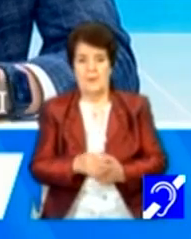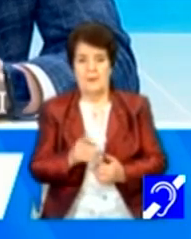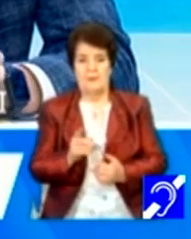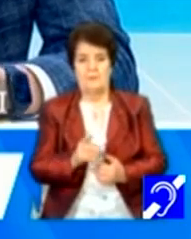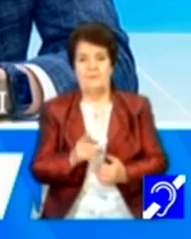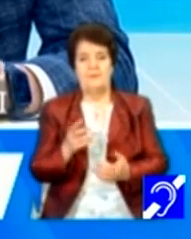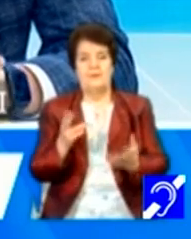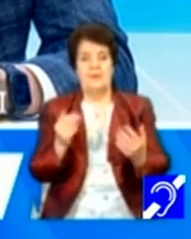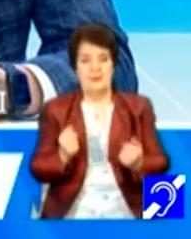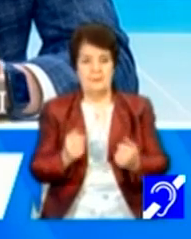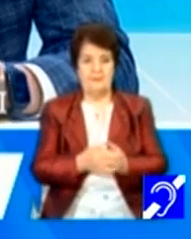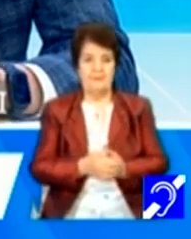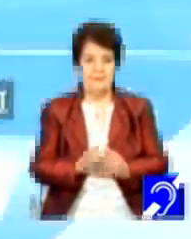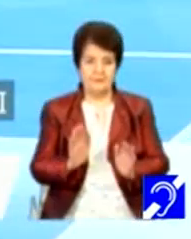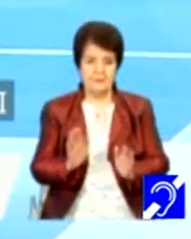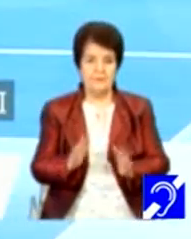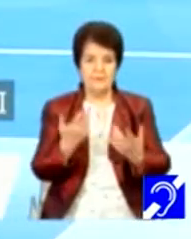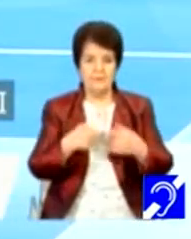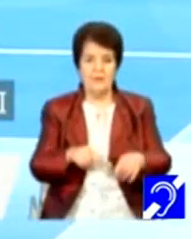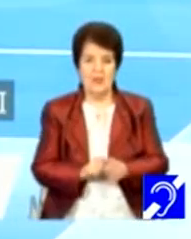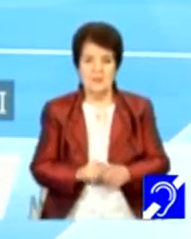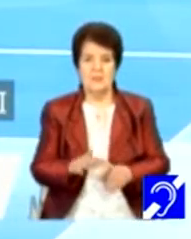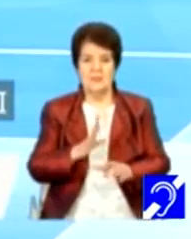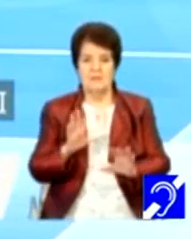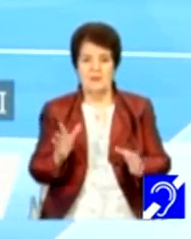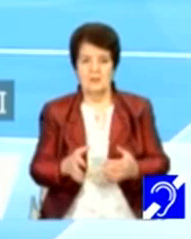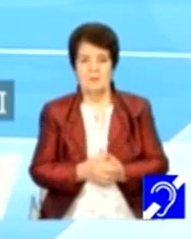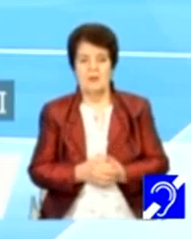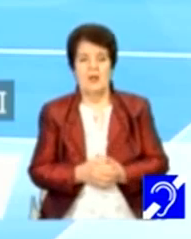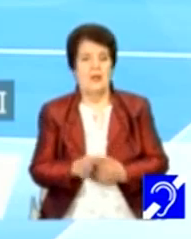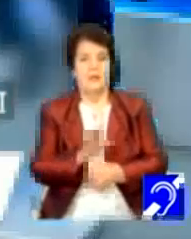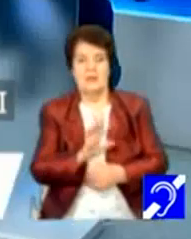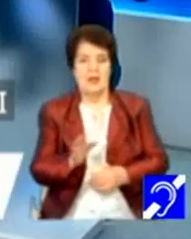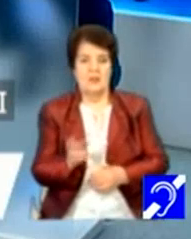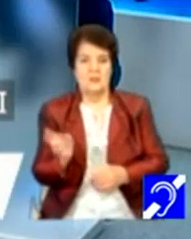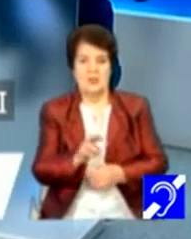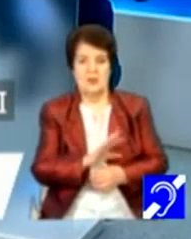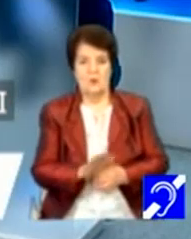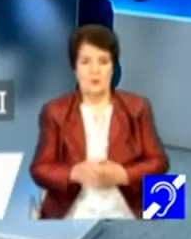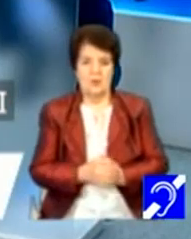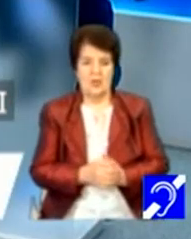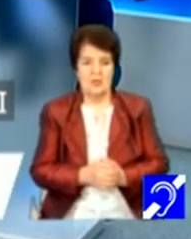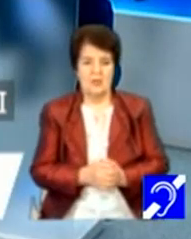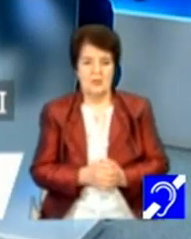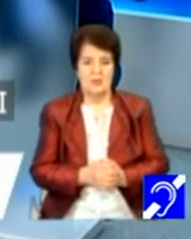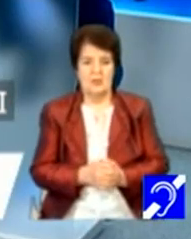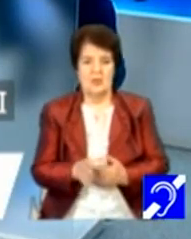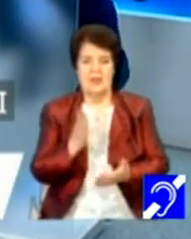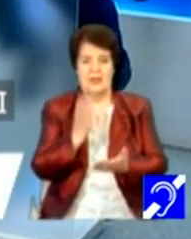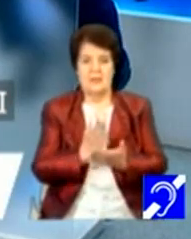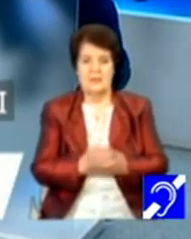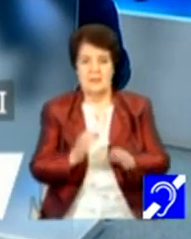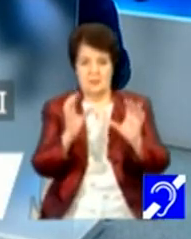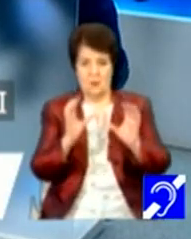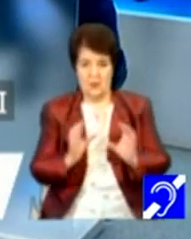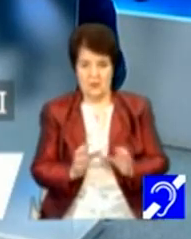pușcărie. Da, și așa se va întâmpla, nu va fi... Nu are ce căuta în platoul de televiziune, doar locul lui este la penitenciar. Pentru că există o